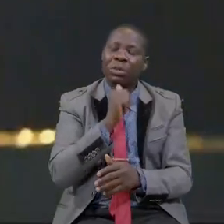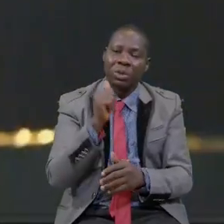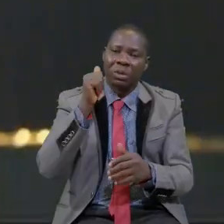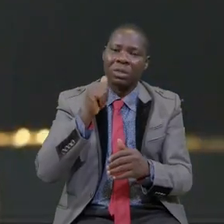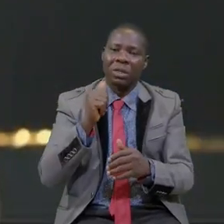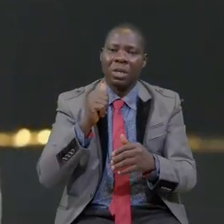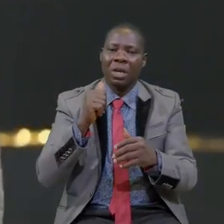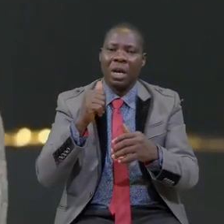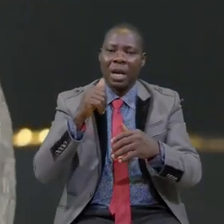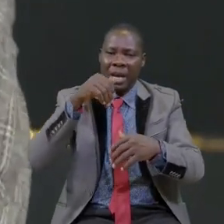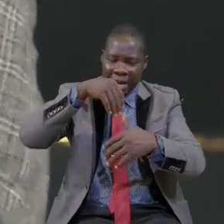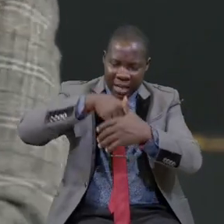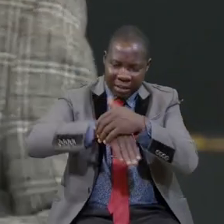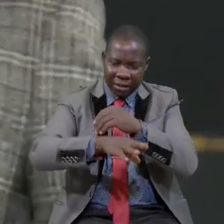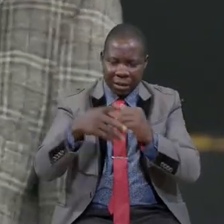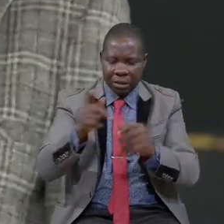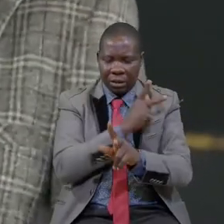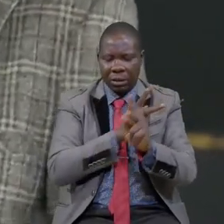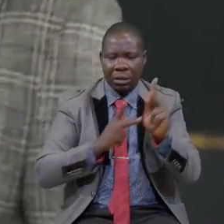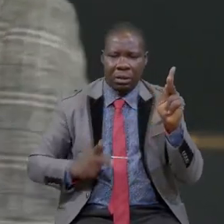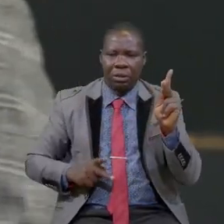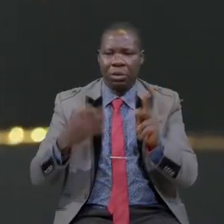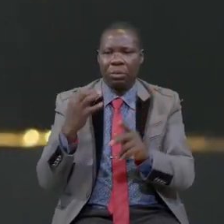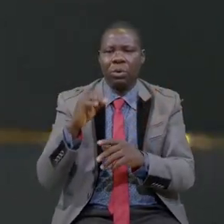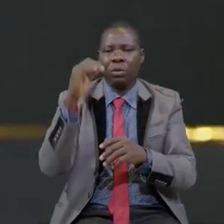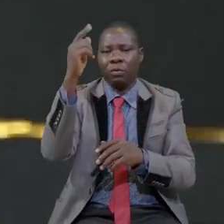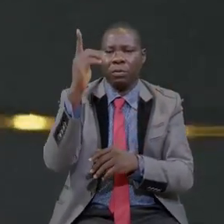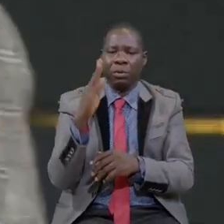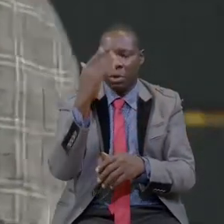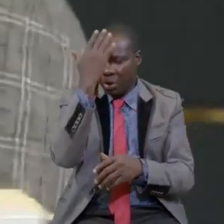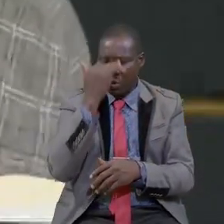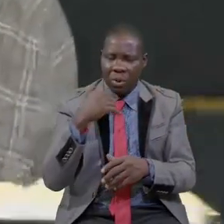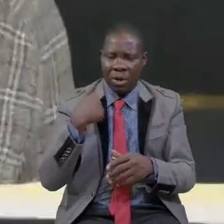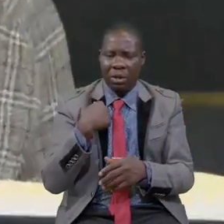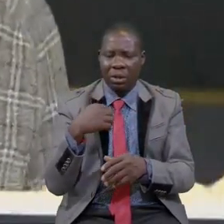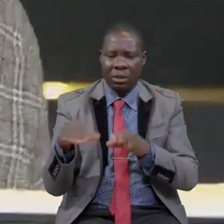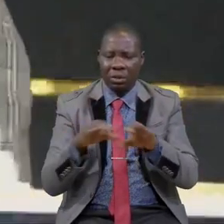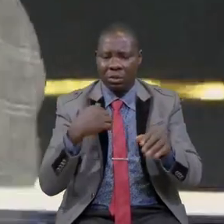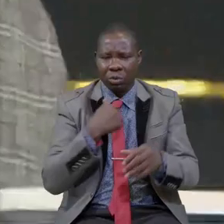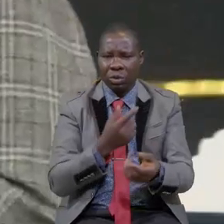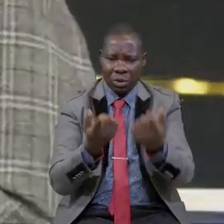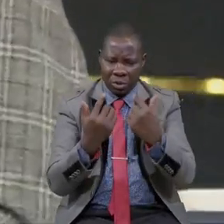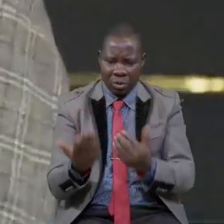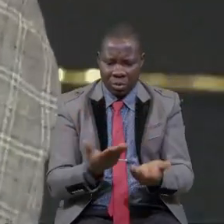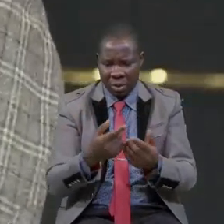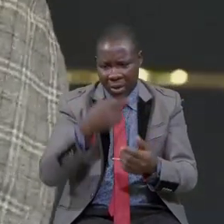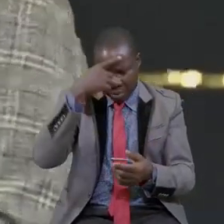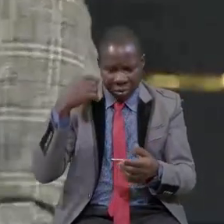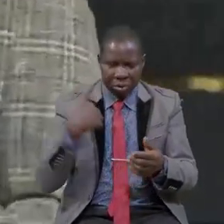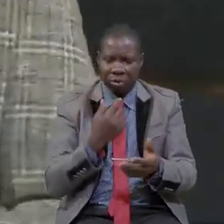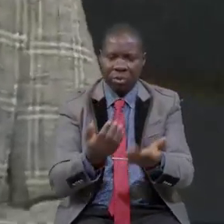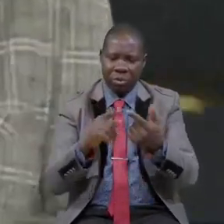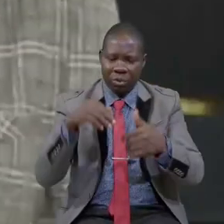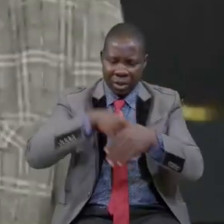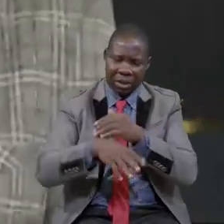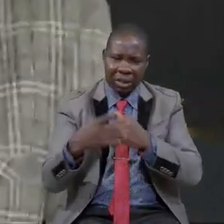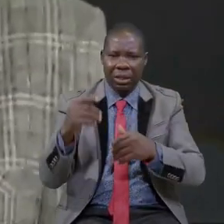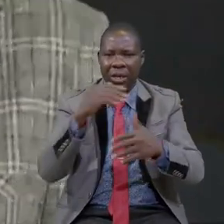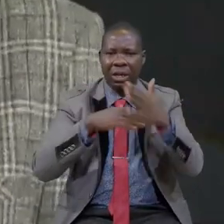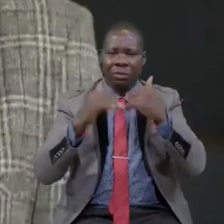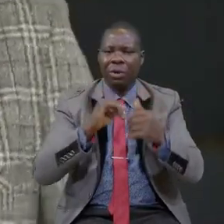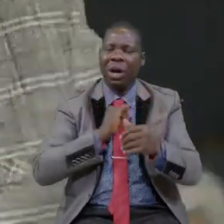n'hériteront point le royaume de Dieu. Pourquoi est-ce que nous venons ici? Parce que nous voulons aller dans le royaume de Dieu. Je prie que tu ailles